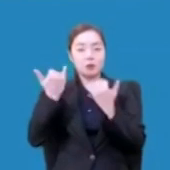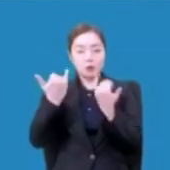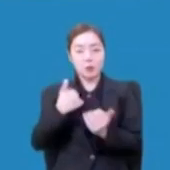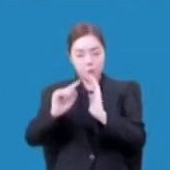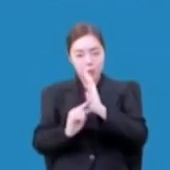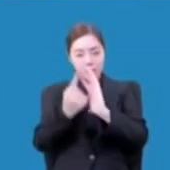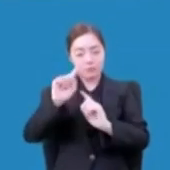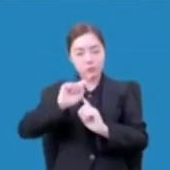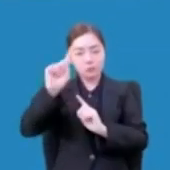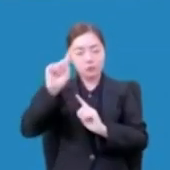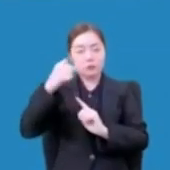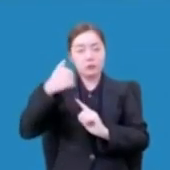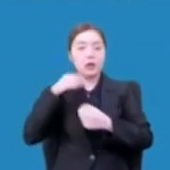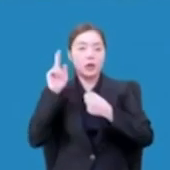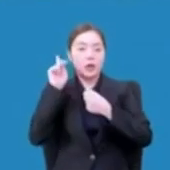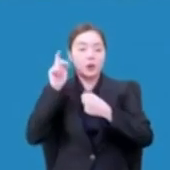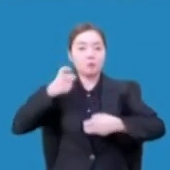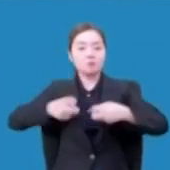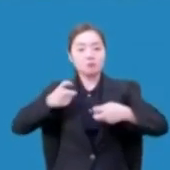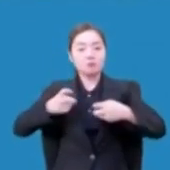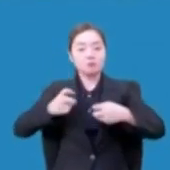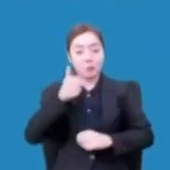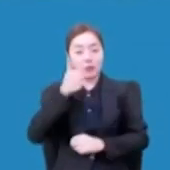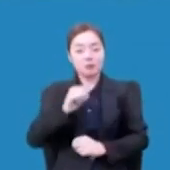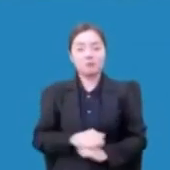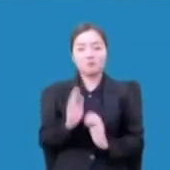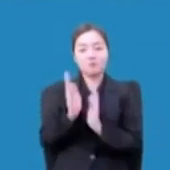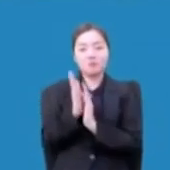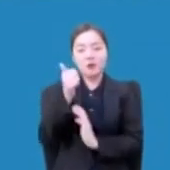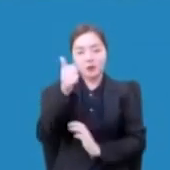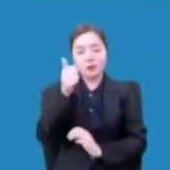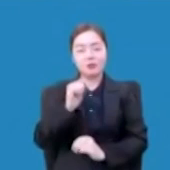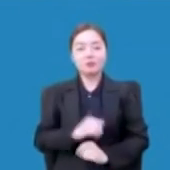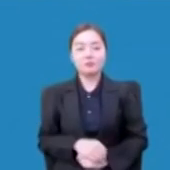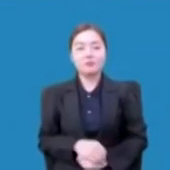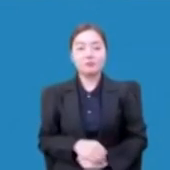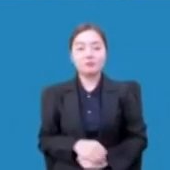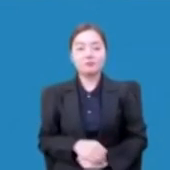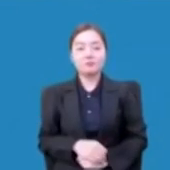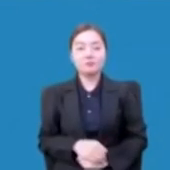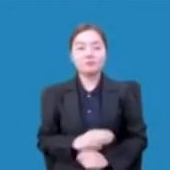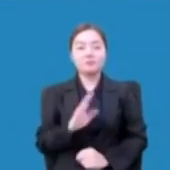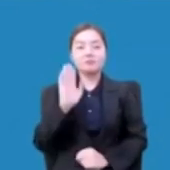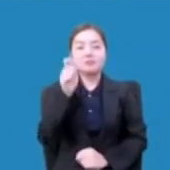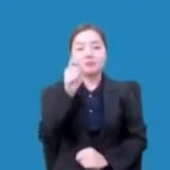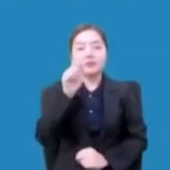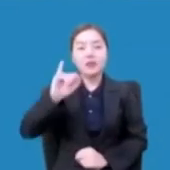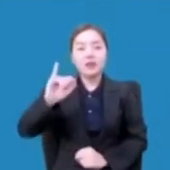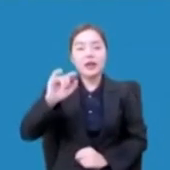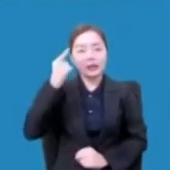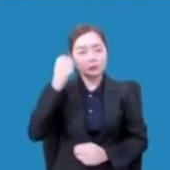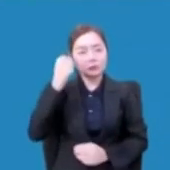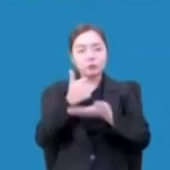ได้ไหมครับ โอ้เยี่ยมเลยครับคุณสุริชัยพอจะบอกได้ไหมครับว่า AI เข้าไปช่วยในบทบาทของคุณสุริชัยอย่างไรบ้